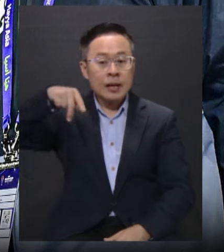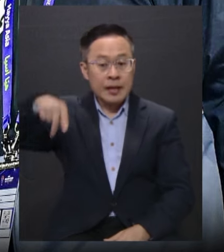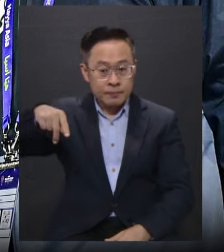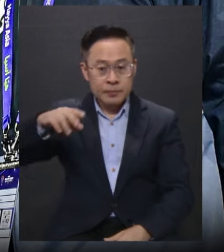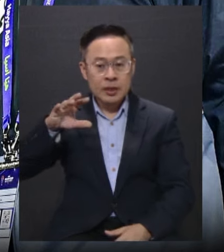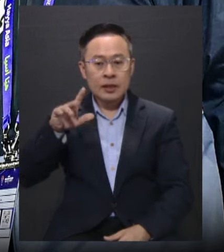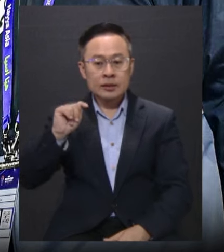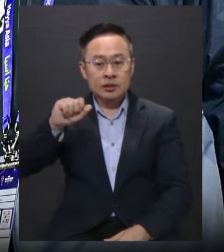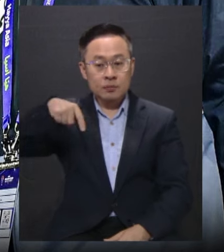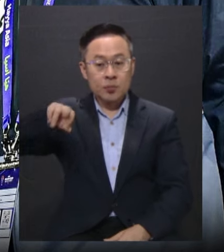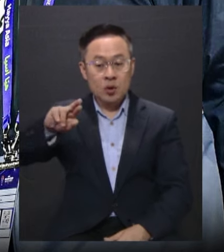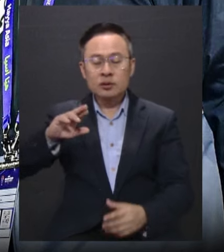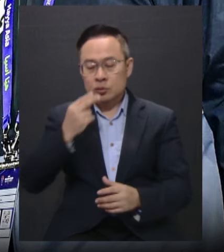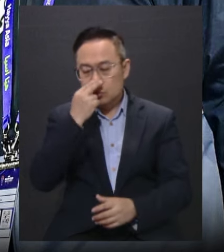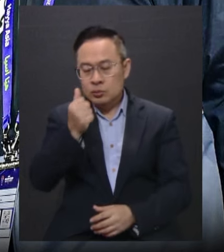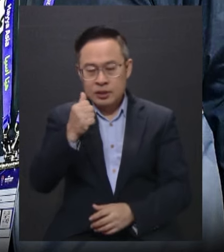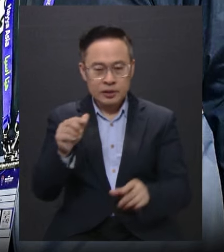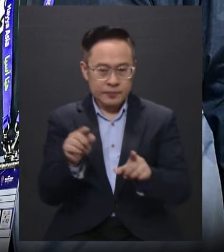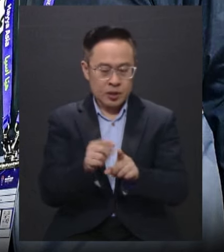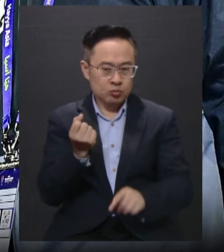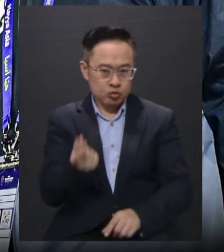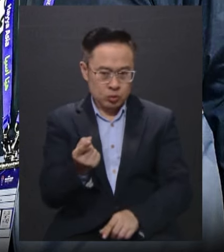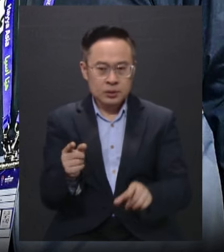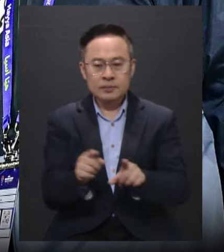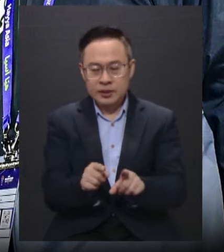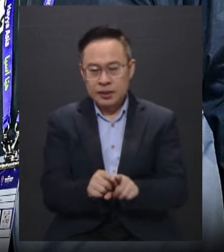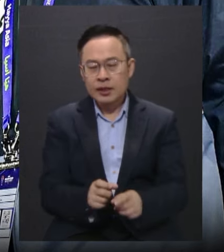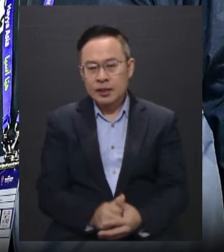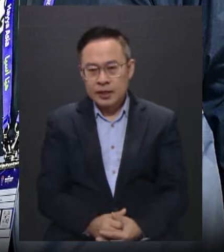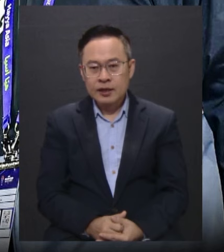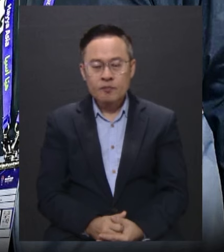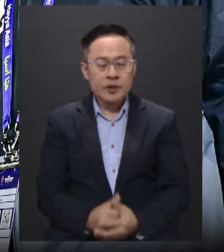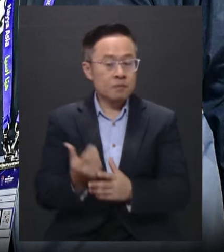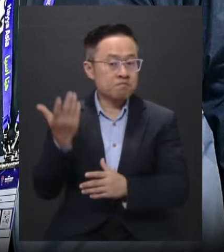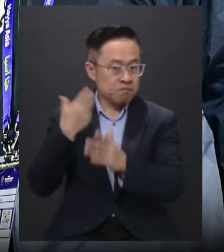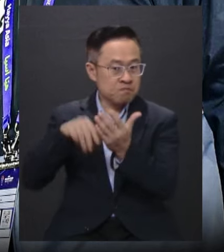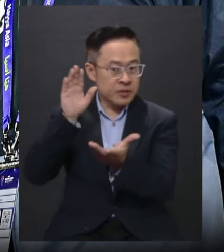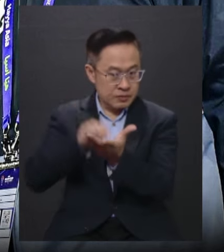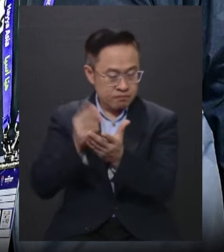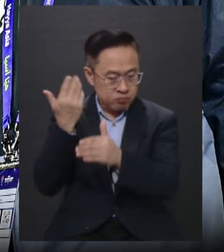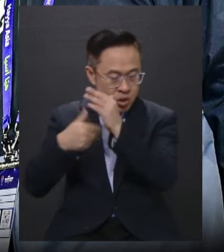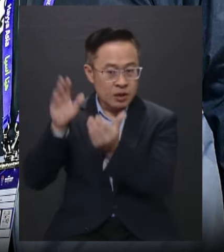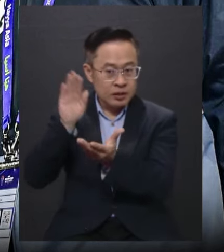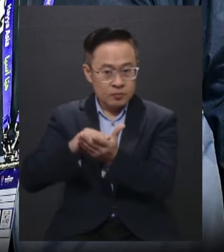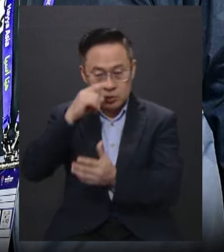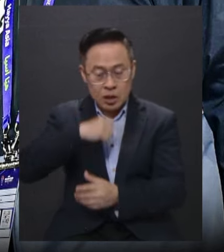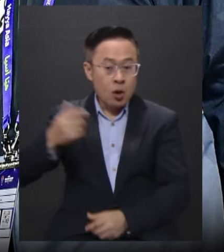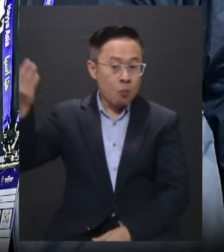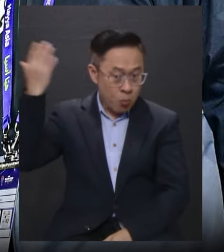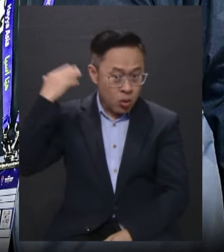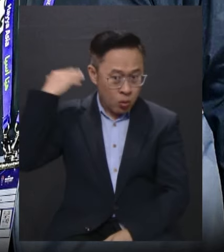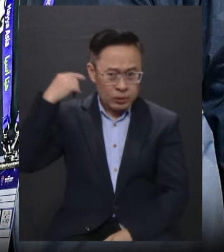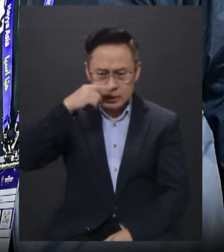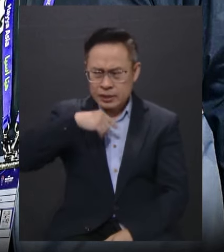T-Sport 7ติดตามชมผ่านแอปพลิเคชัน T-Sport 7ได้เช่นเดียวกันนะคะถือว่าเป็นอีกหนึ่งหน้าประวัติศาสตร์ของไทยแล้วกันคือจริงๆไม่ใช่ว่าไทยเนี่ยไม่เคยผ่านเข้